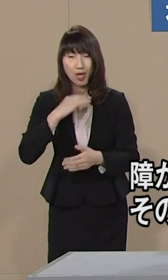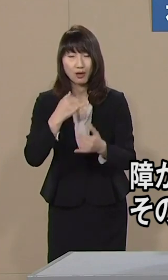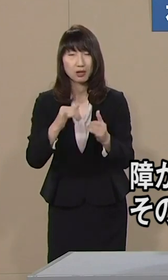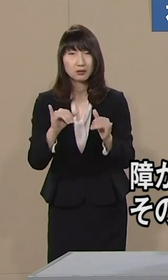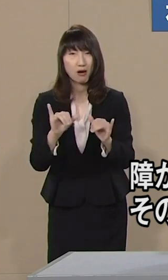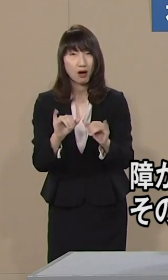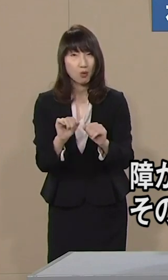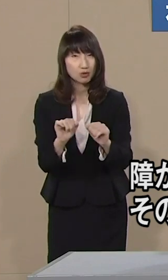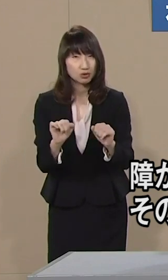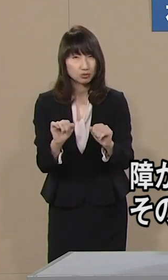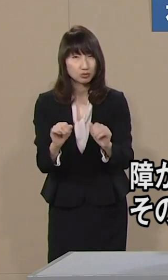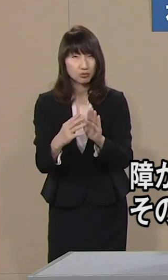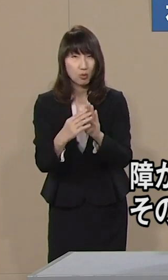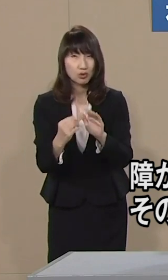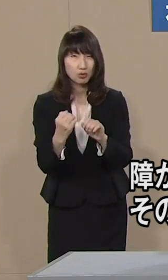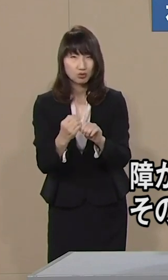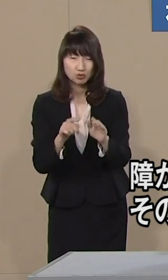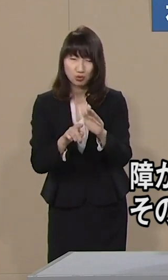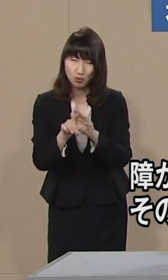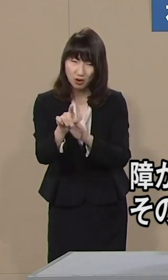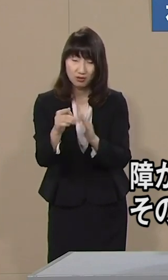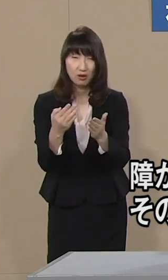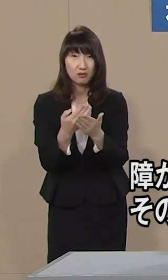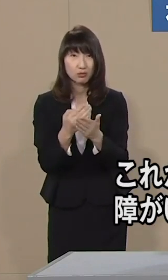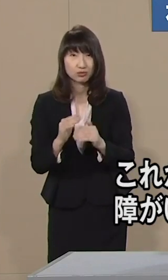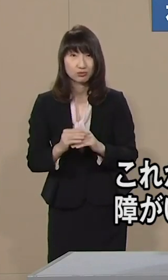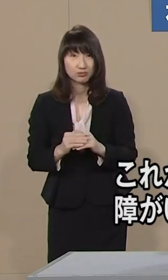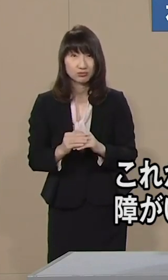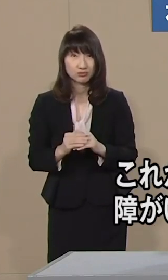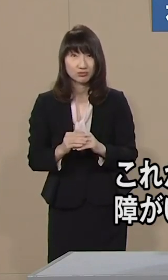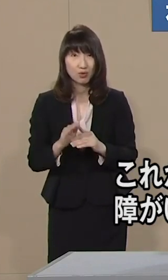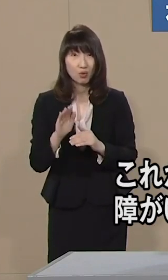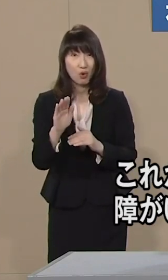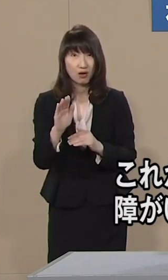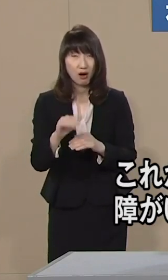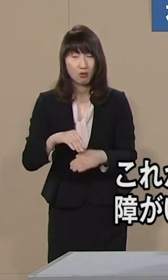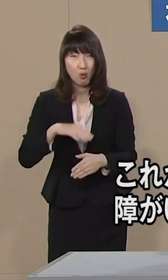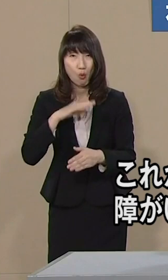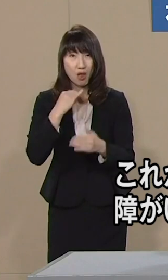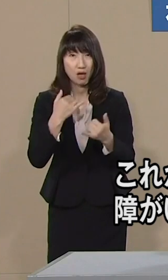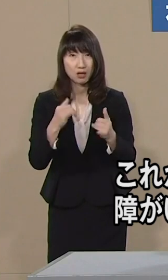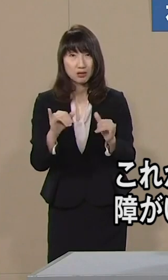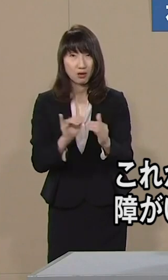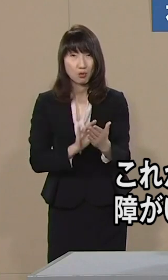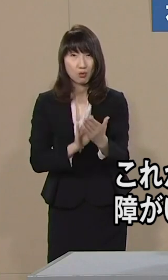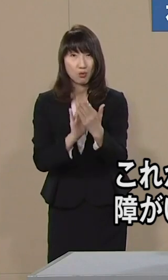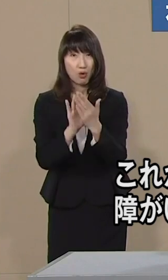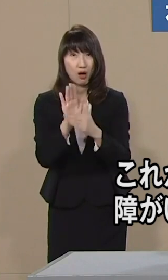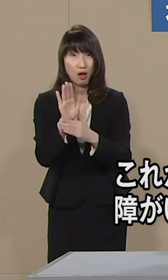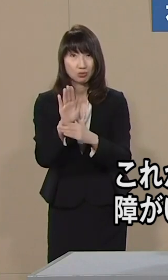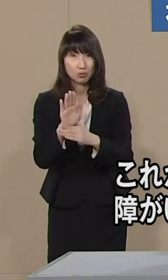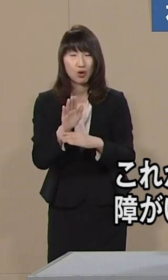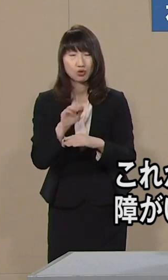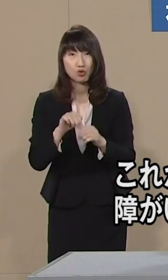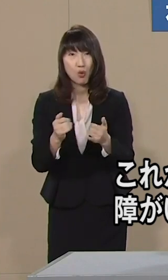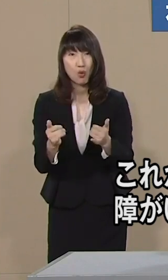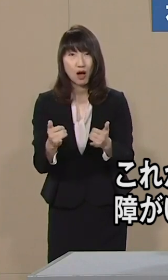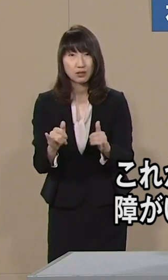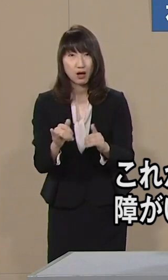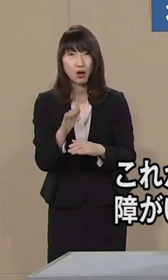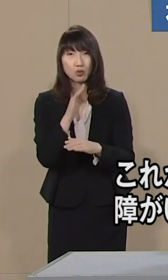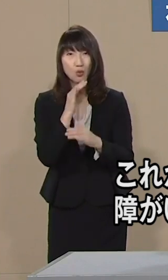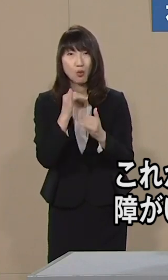社会を生きるそのモデルを作るフロントランナーですこれから迎える超高齢化社会において障害当事者の知見は